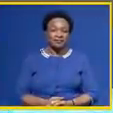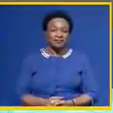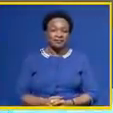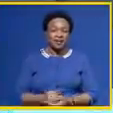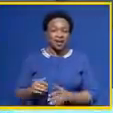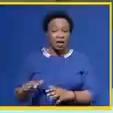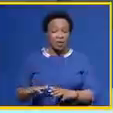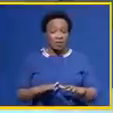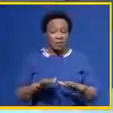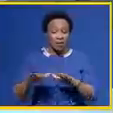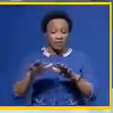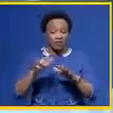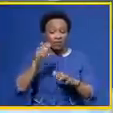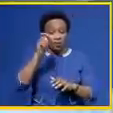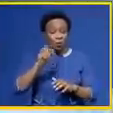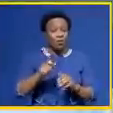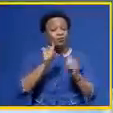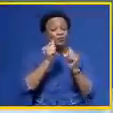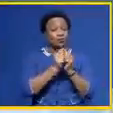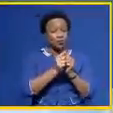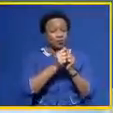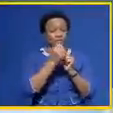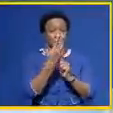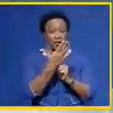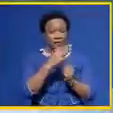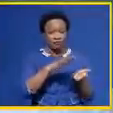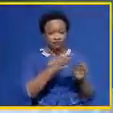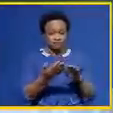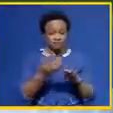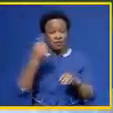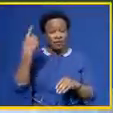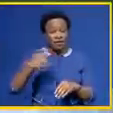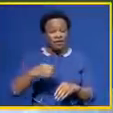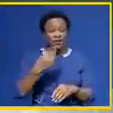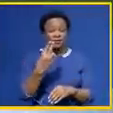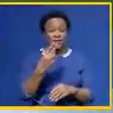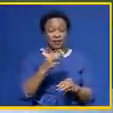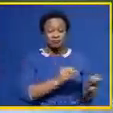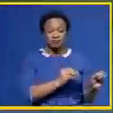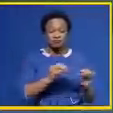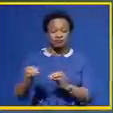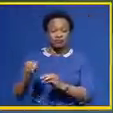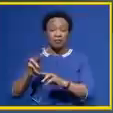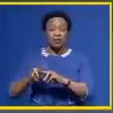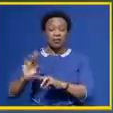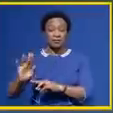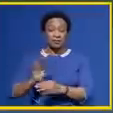Mafuriko yaua watu 15 Japani, wengine takriban 200,000 wahamishwa makazi.